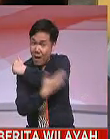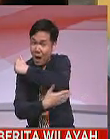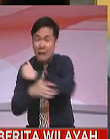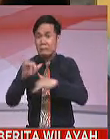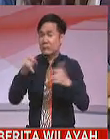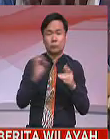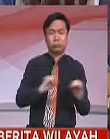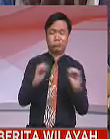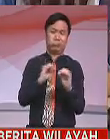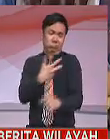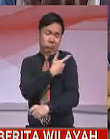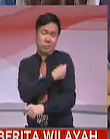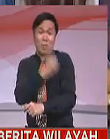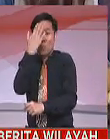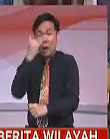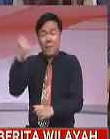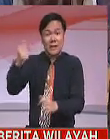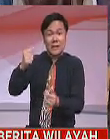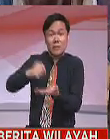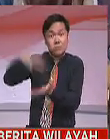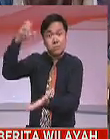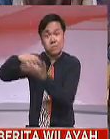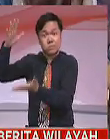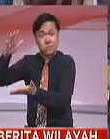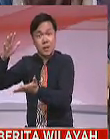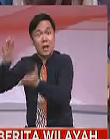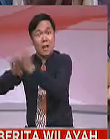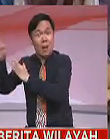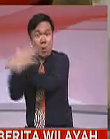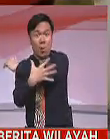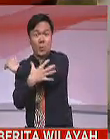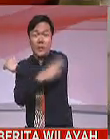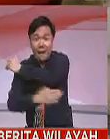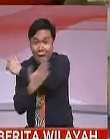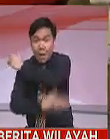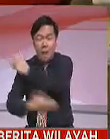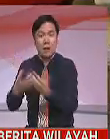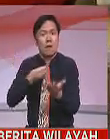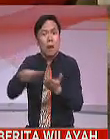COVID-19 kerana negara-negara kaya membeli lebih daripada yang mereka perlukan.